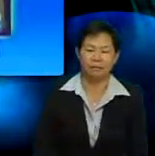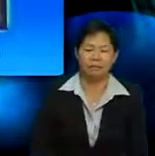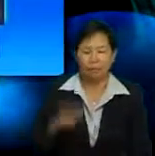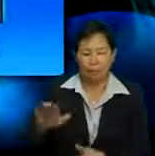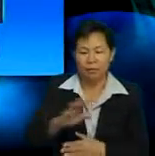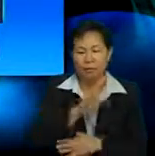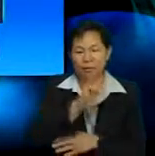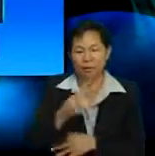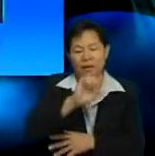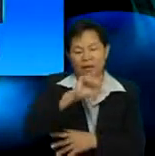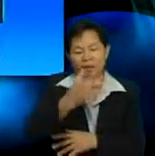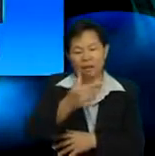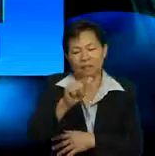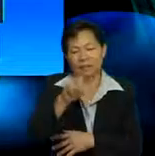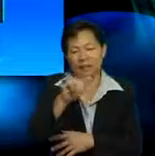Beliau ialah Shahlin Zulkifli.